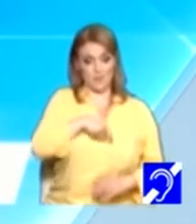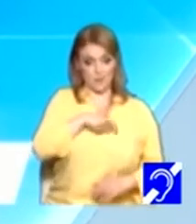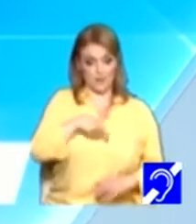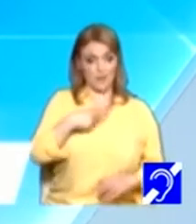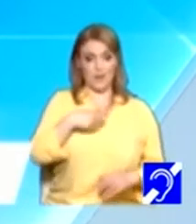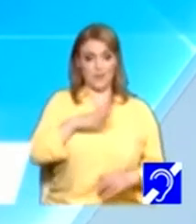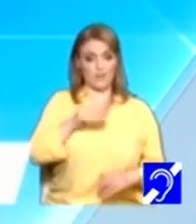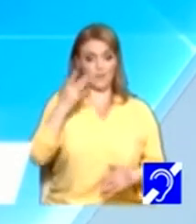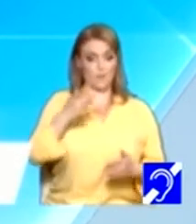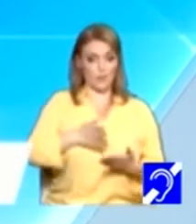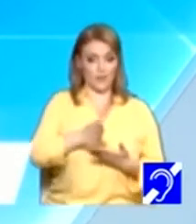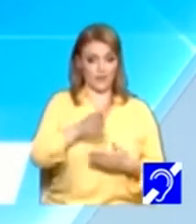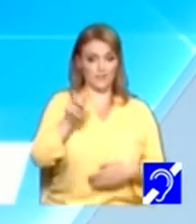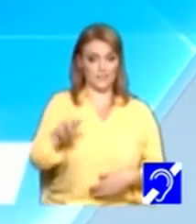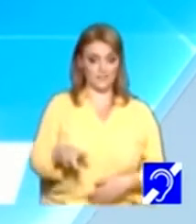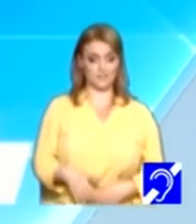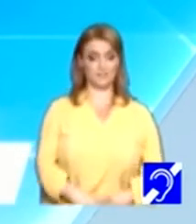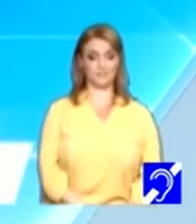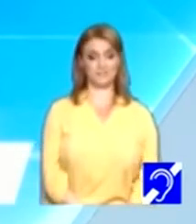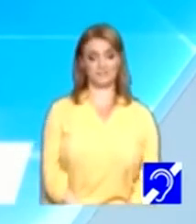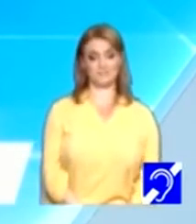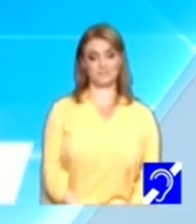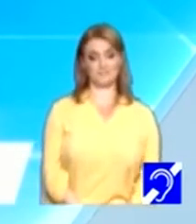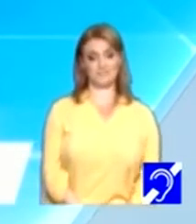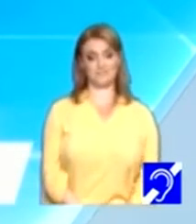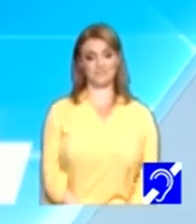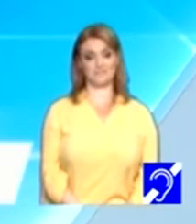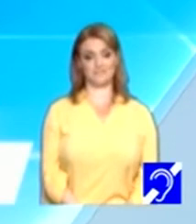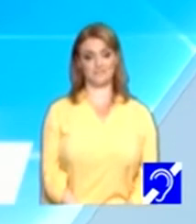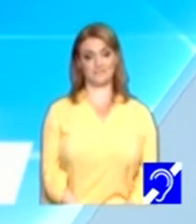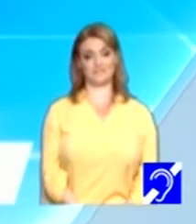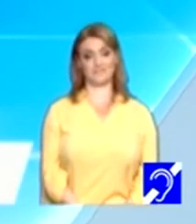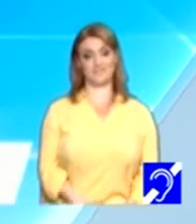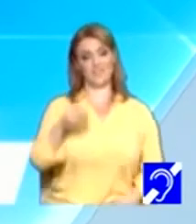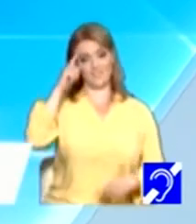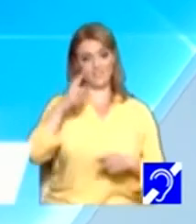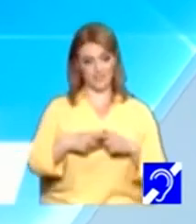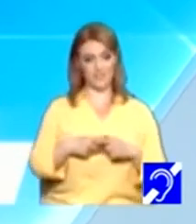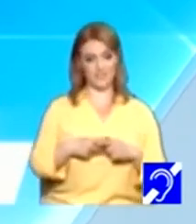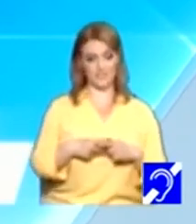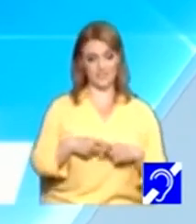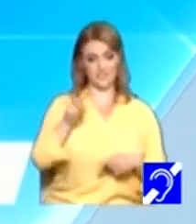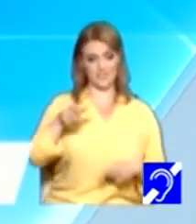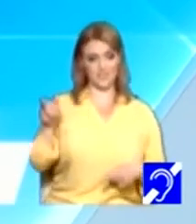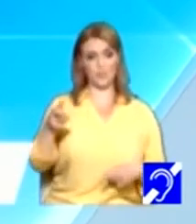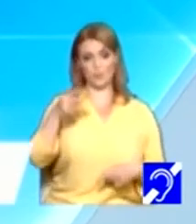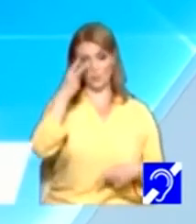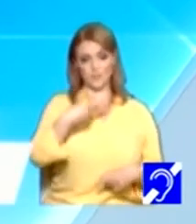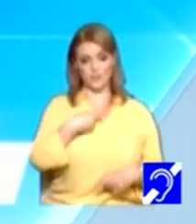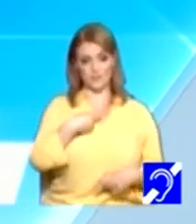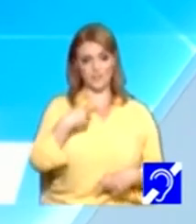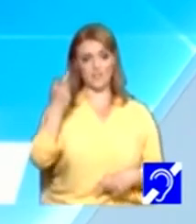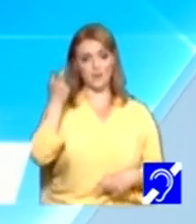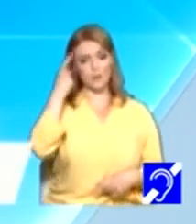de lege, asta e altceva, dar din inițiativă cred că și eu am. Ok, mergem mai departe 12 secunde. Fraților, uitați-vă